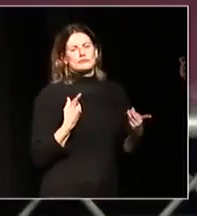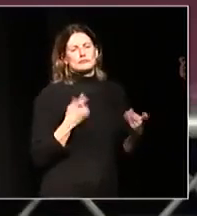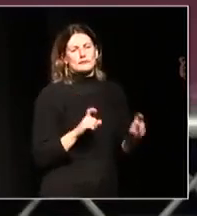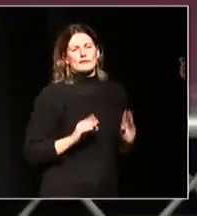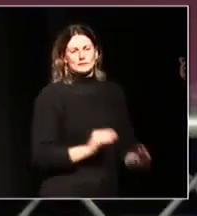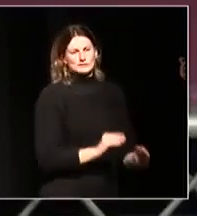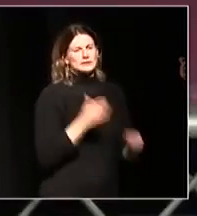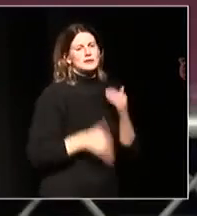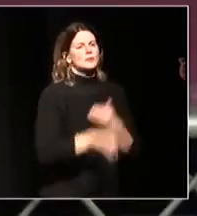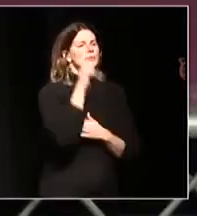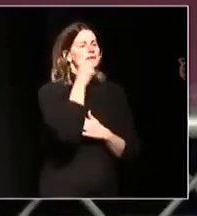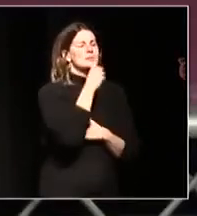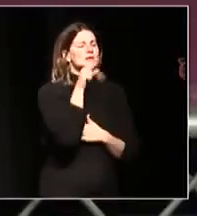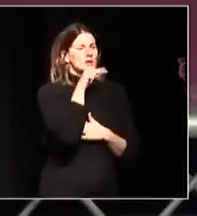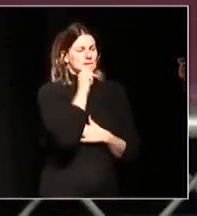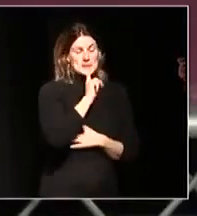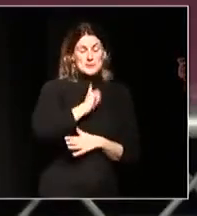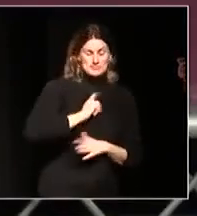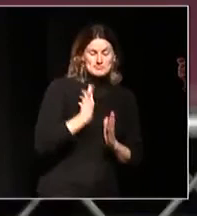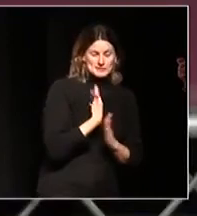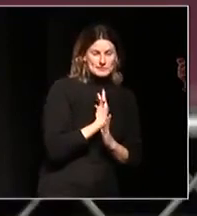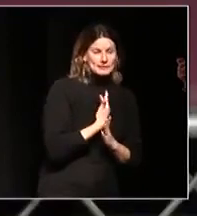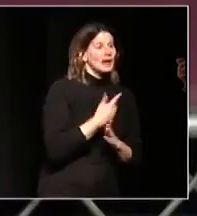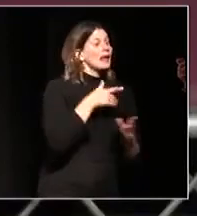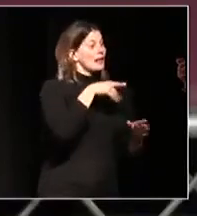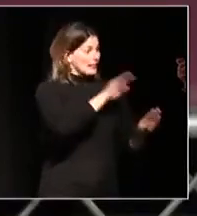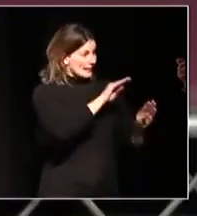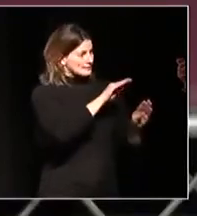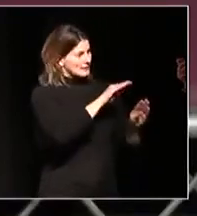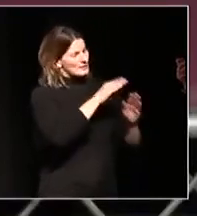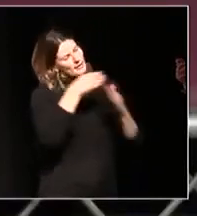el 21 de desembre. M'ha dit, la vostra l'he deixat a casa.